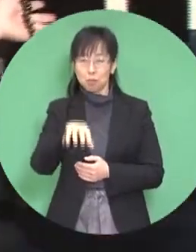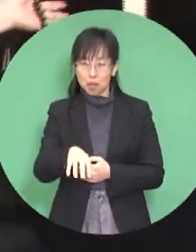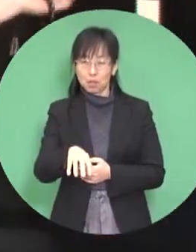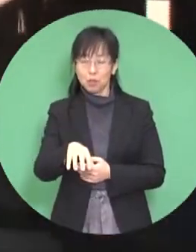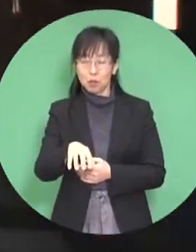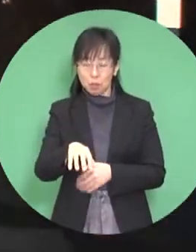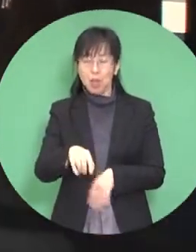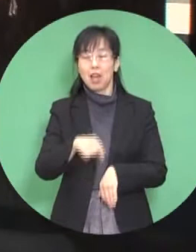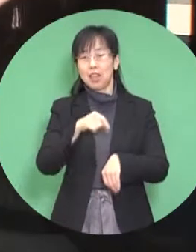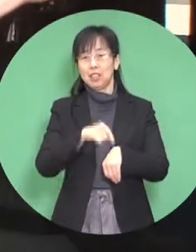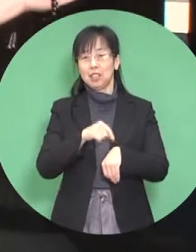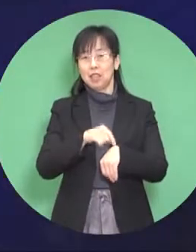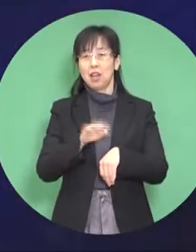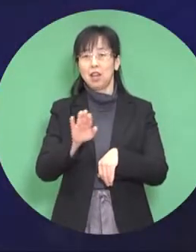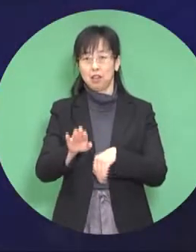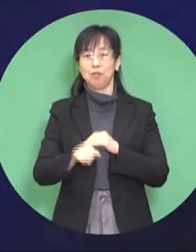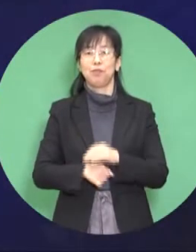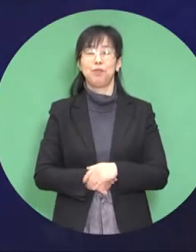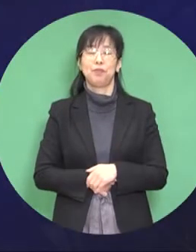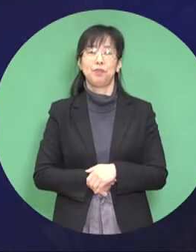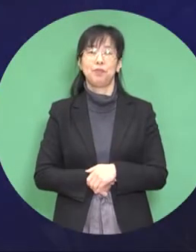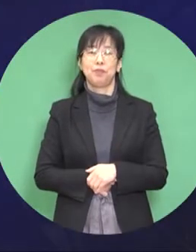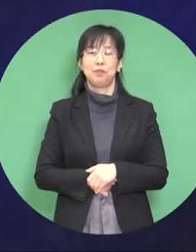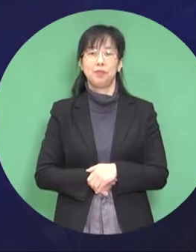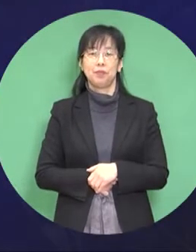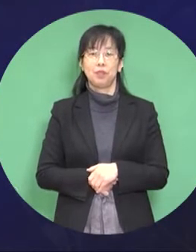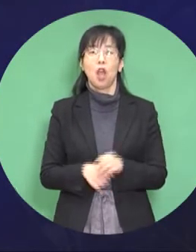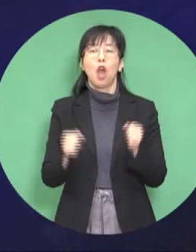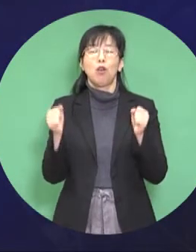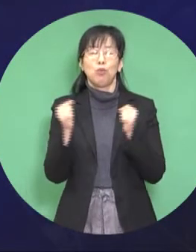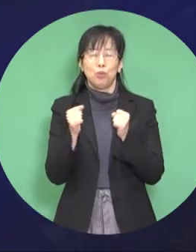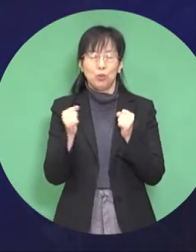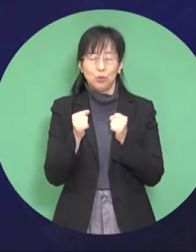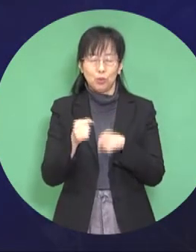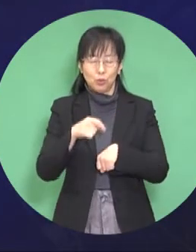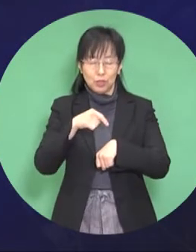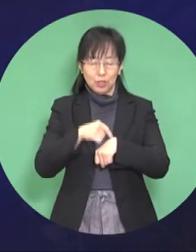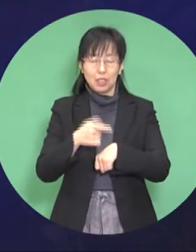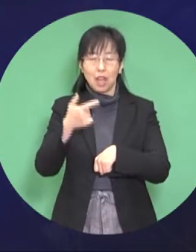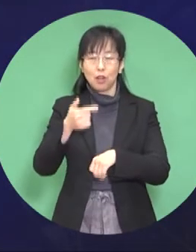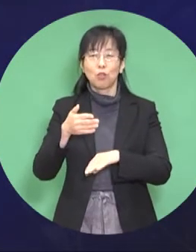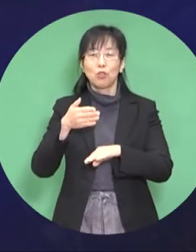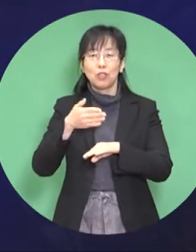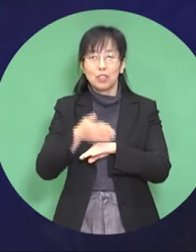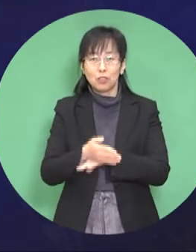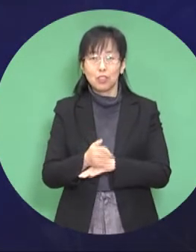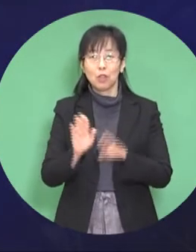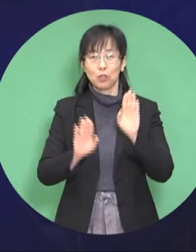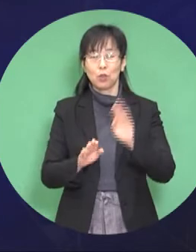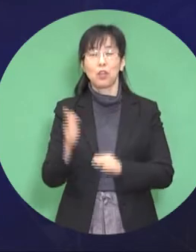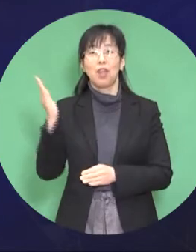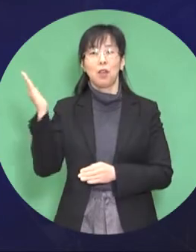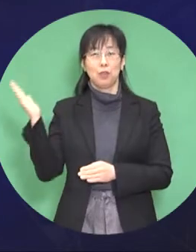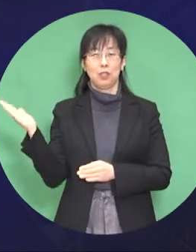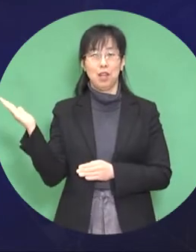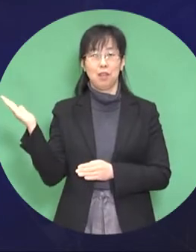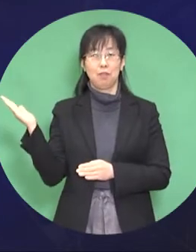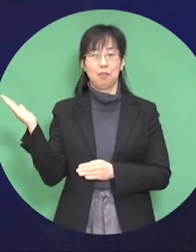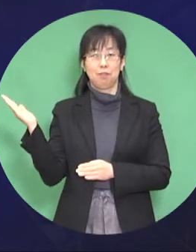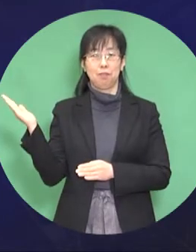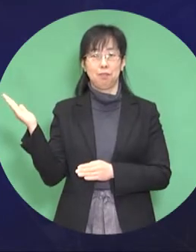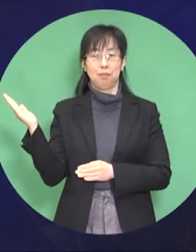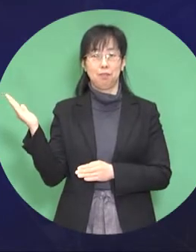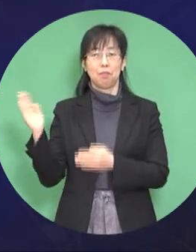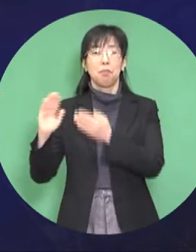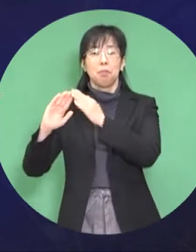か時刻がございます。冬の6時過ぎの風景はこのようにですね街灯の光とですね